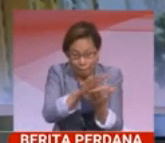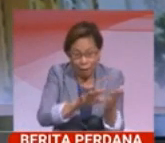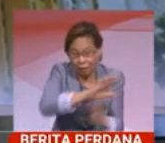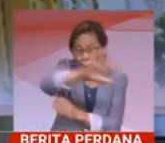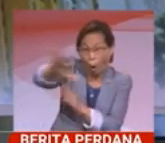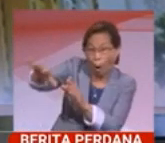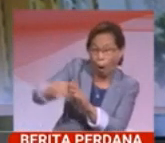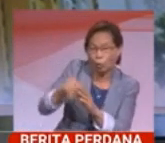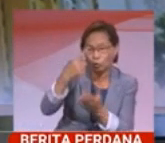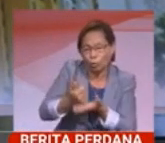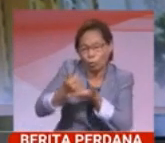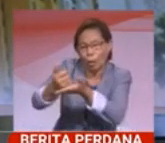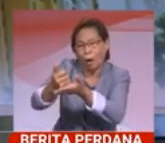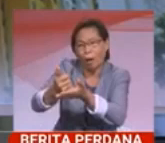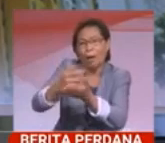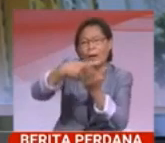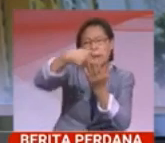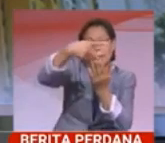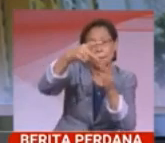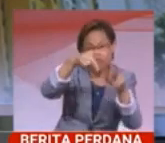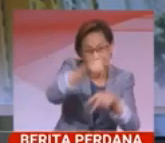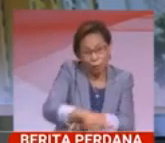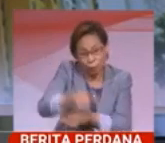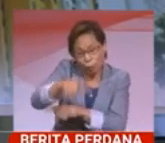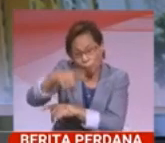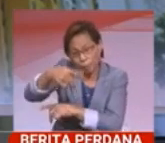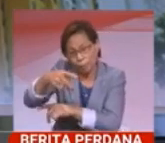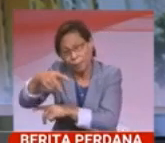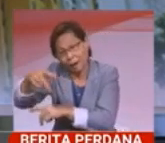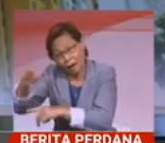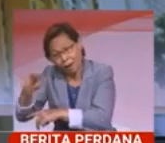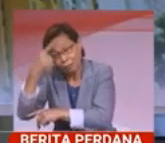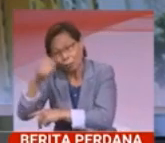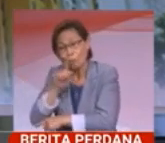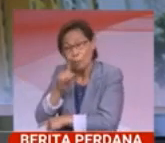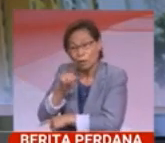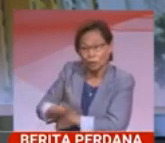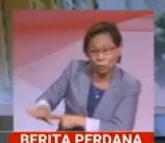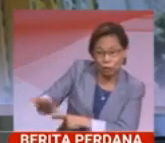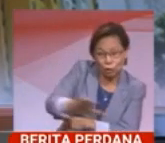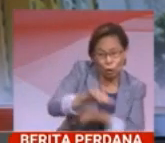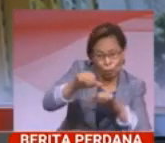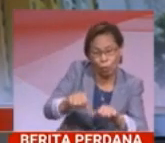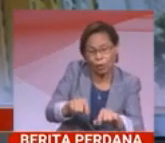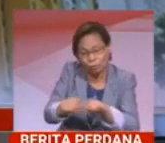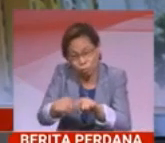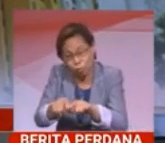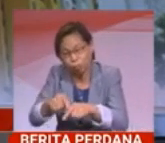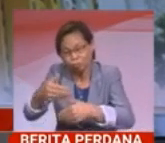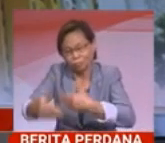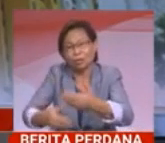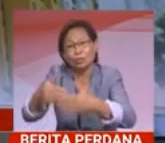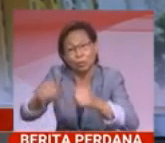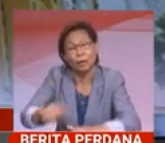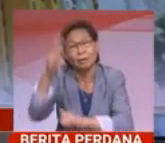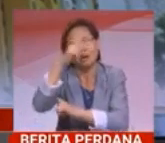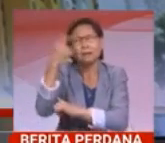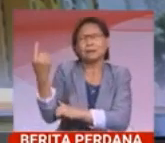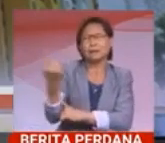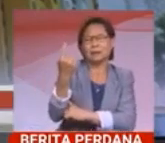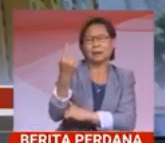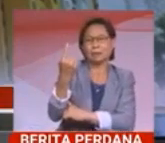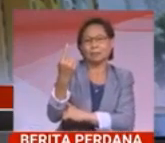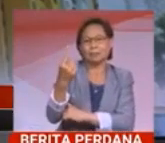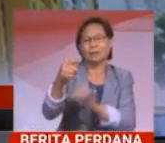bagi membantu penduduk project perumahan rakyat tv.on dalam memastikan mereka lebih baik ia maju jelas beliau crash